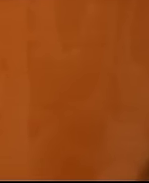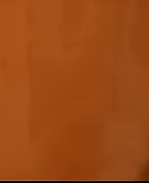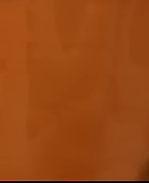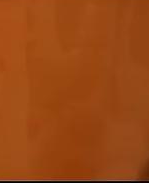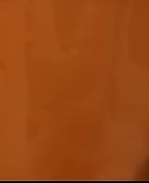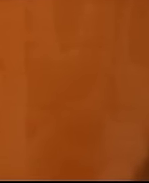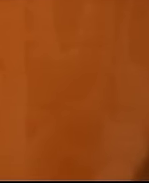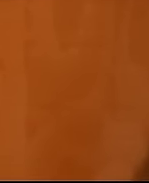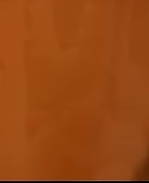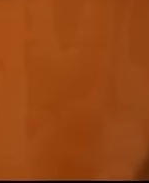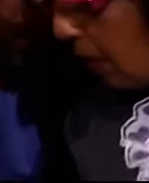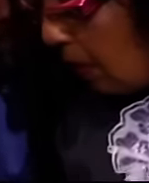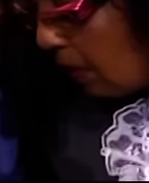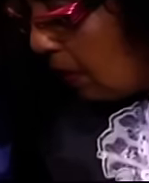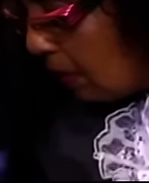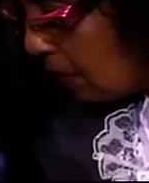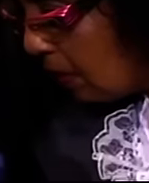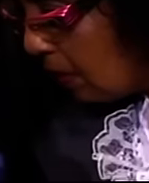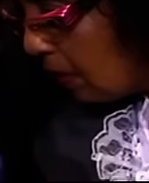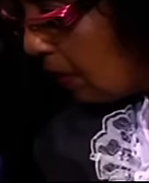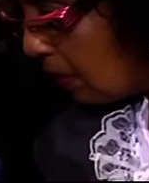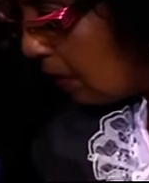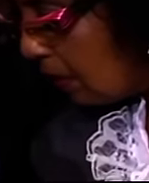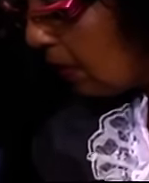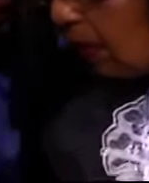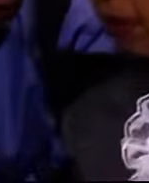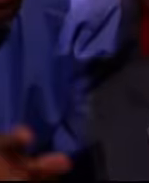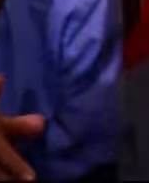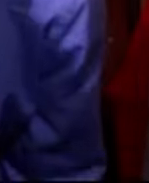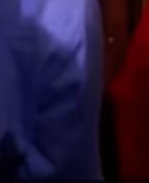l'exécutif de la collectivité territoriale de